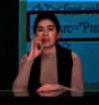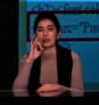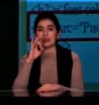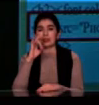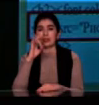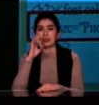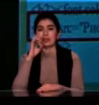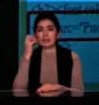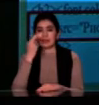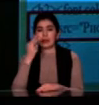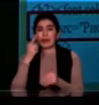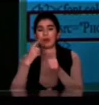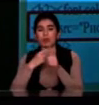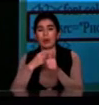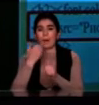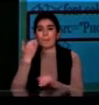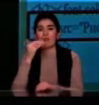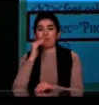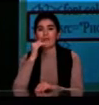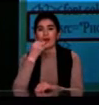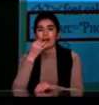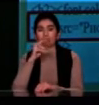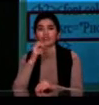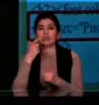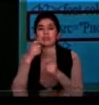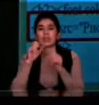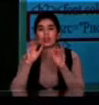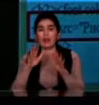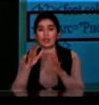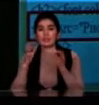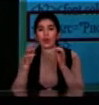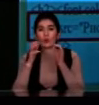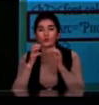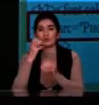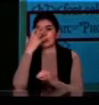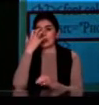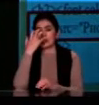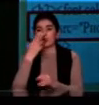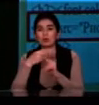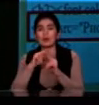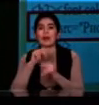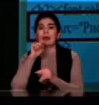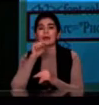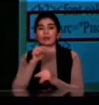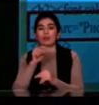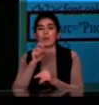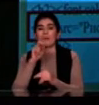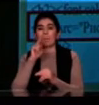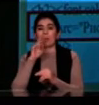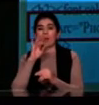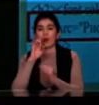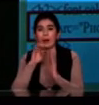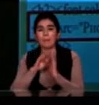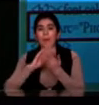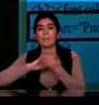мы указываем имя файла, где у нас находится рисунок. Если на программе